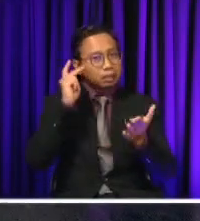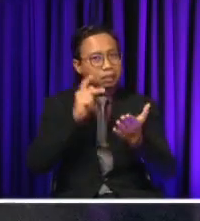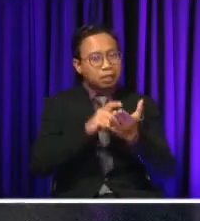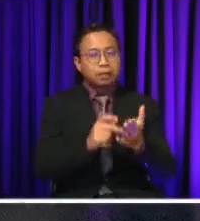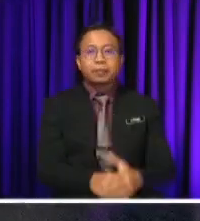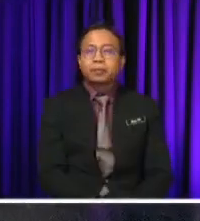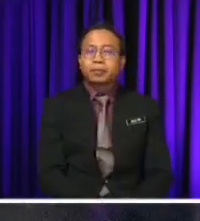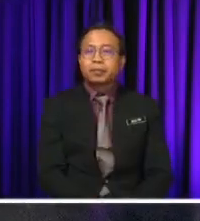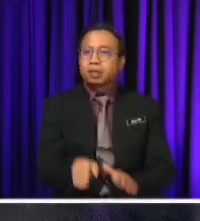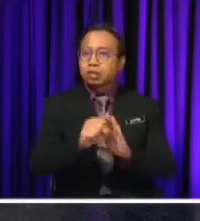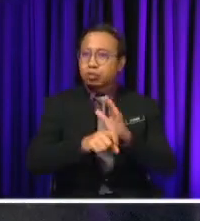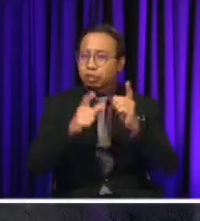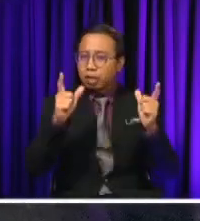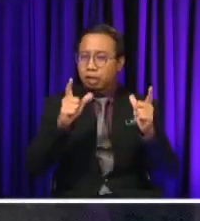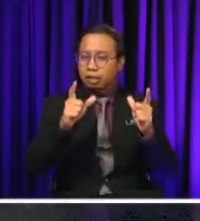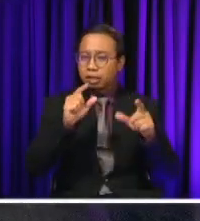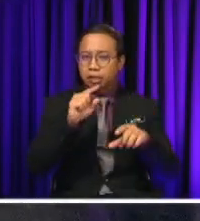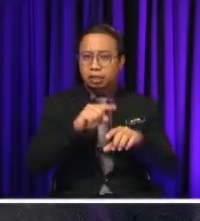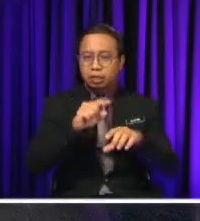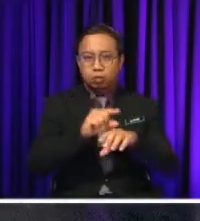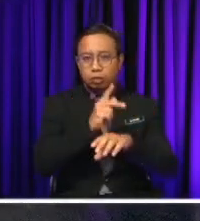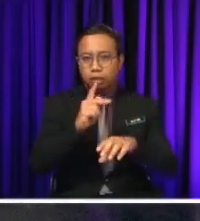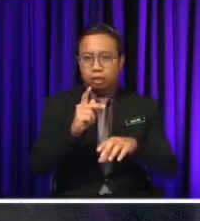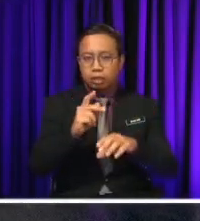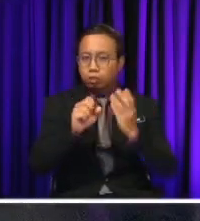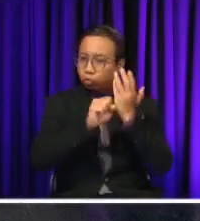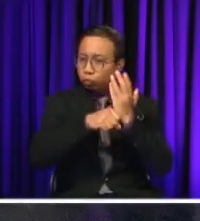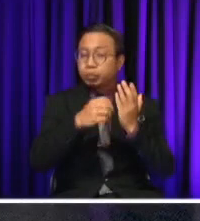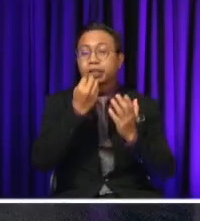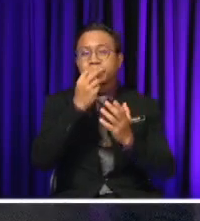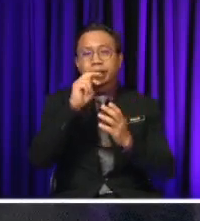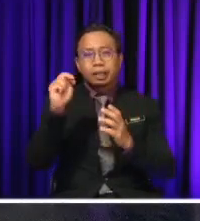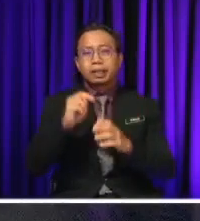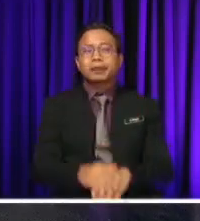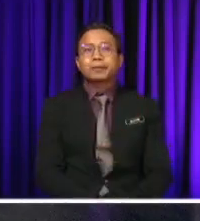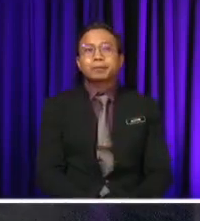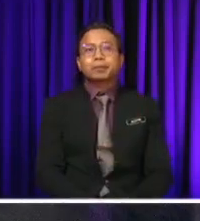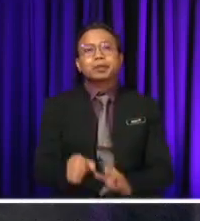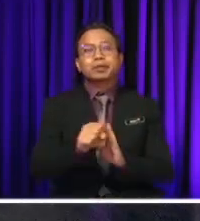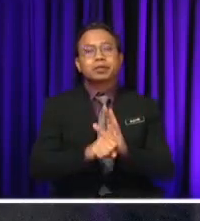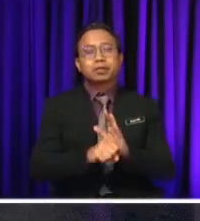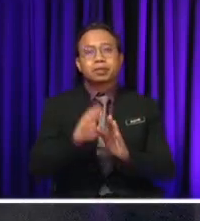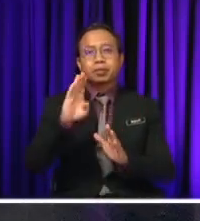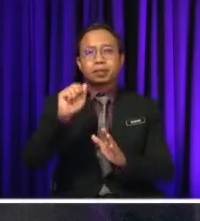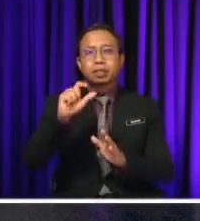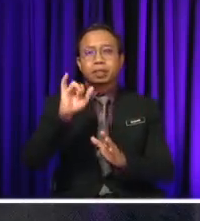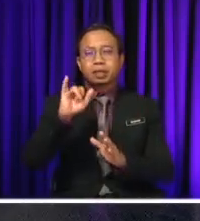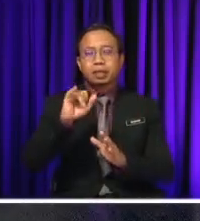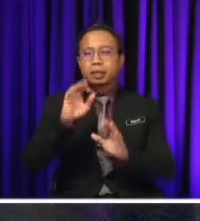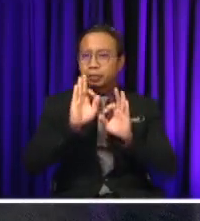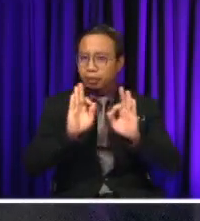Selain digunakan sebagai sumber makanan dan dia digunakan juga sebagai perabot